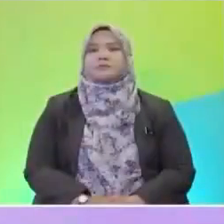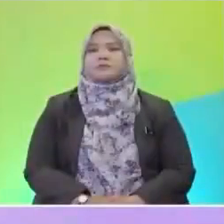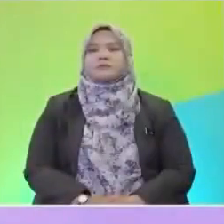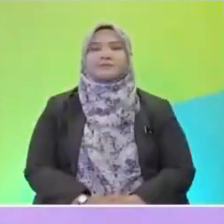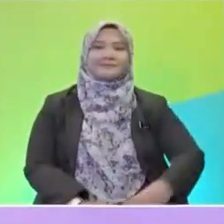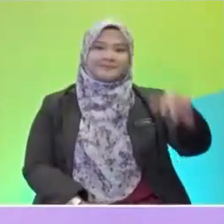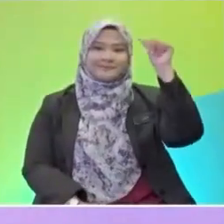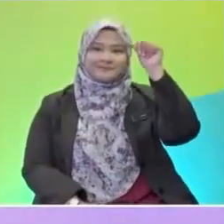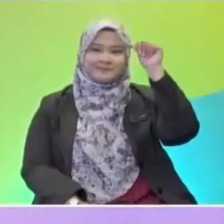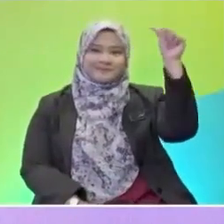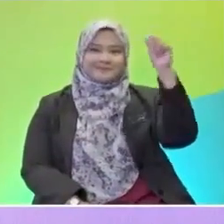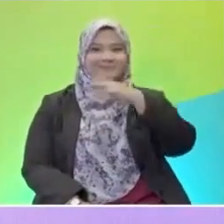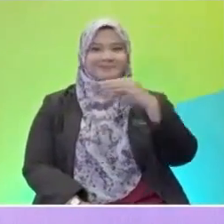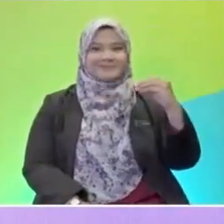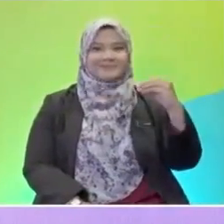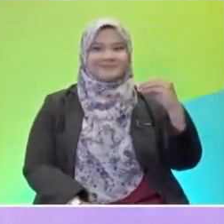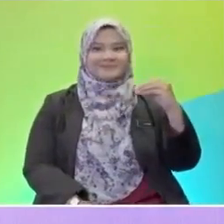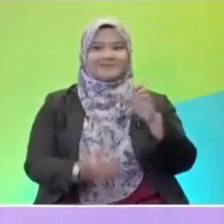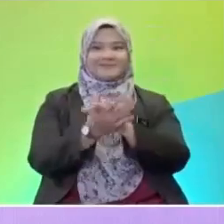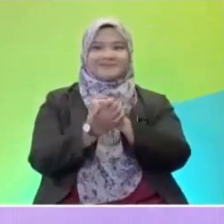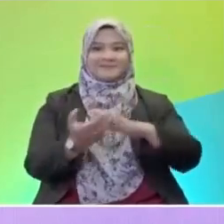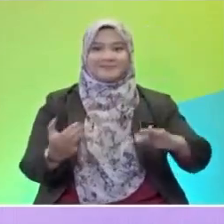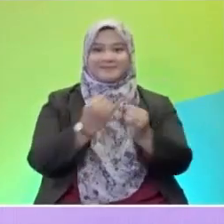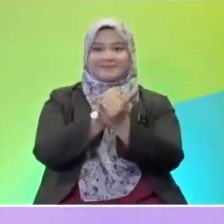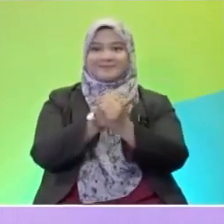Assalamualaikum apa kabar semua